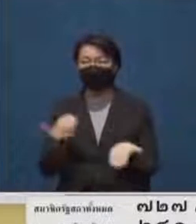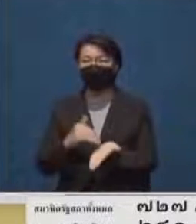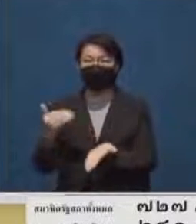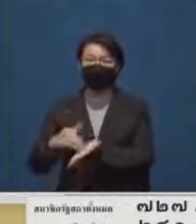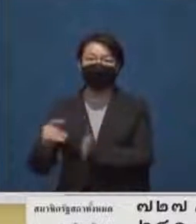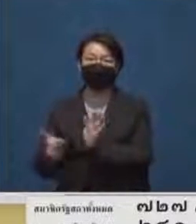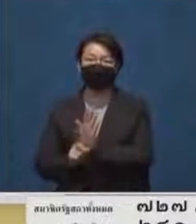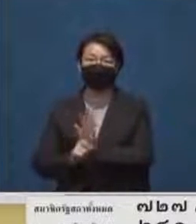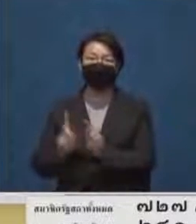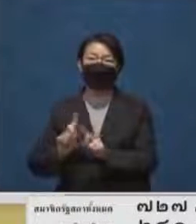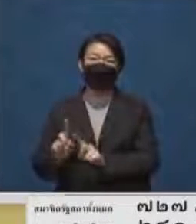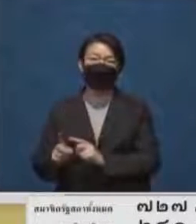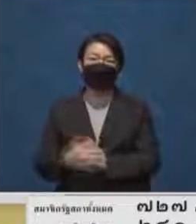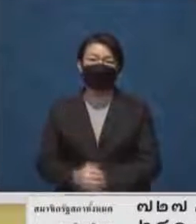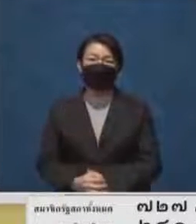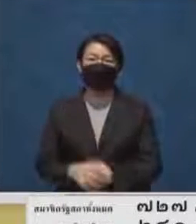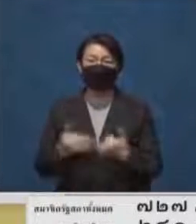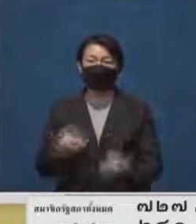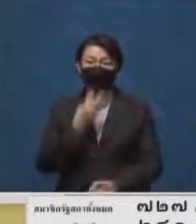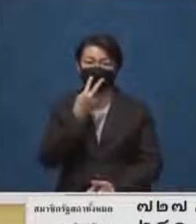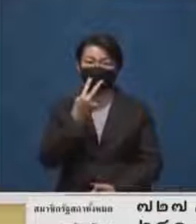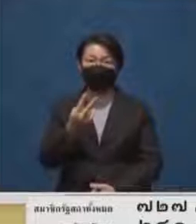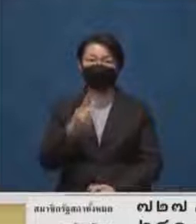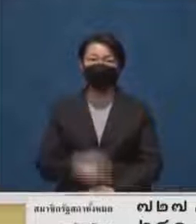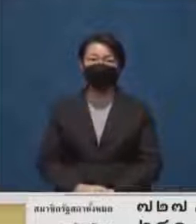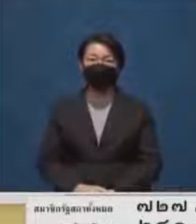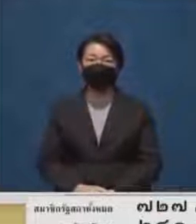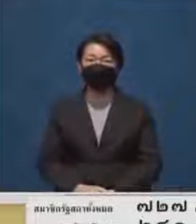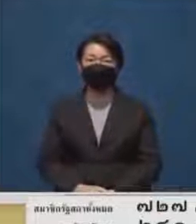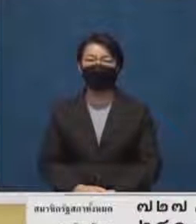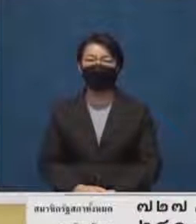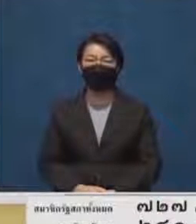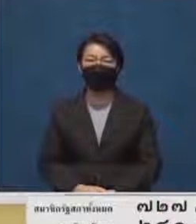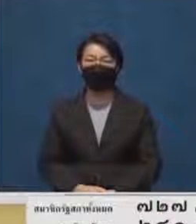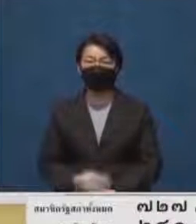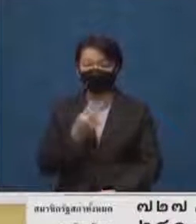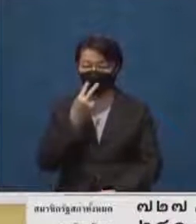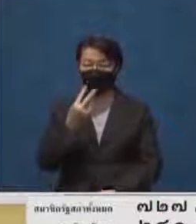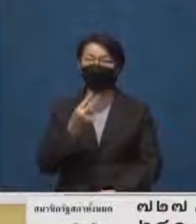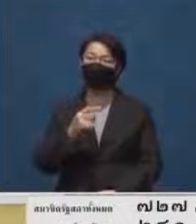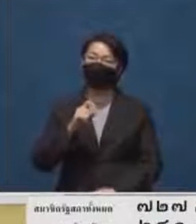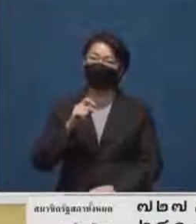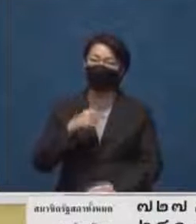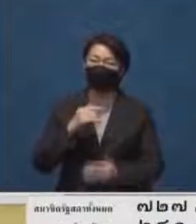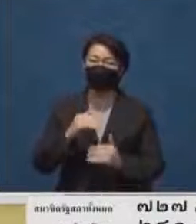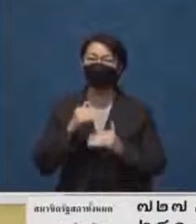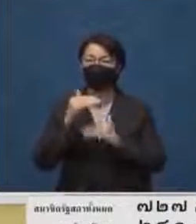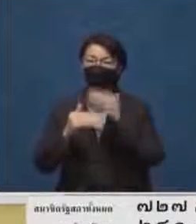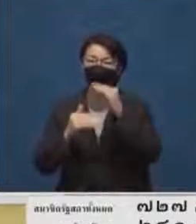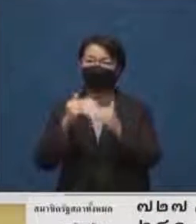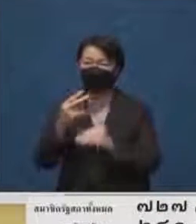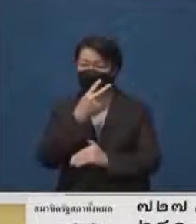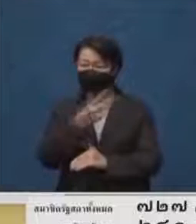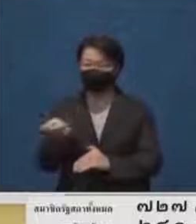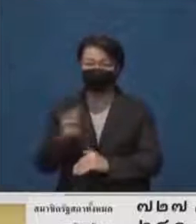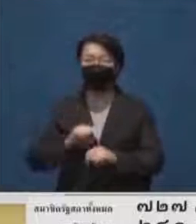โหวตเลือกนายกรัฐมนตรีได้หรือไม่นะครับจะผ่านไปได้มเพราะว่าถ้าฟังที่สวที่ลุกขึ้นมา